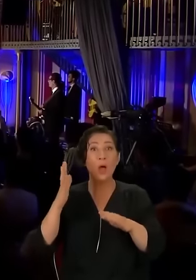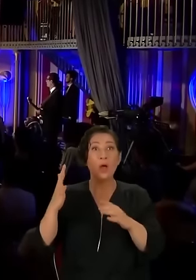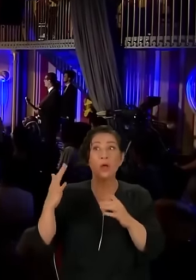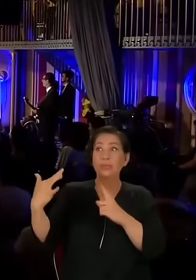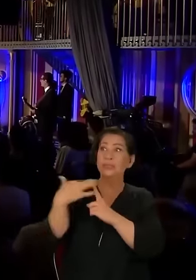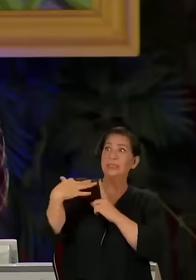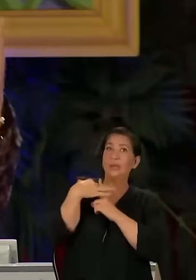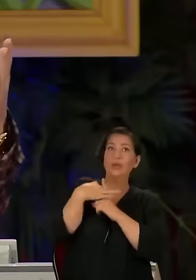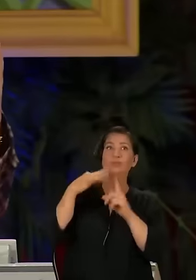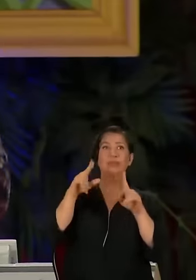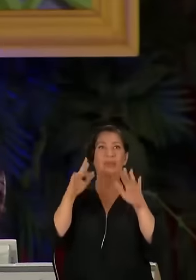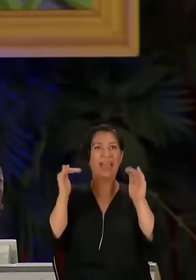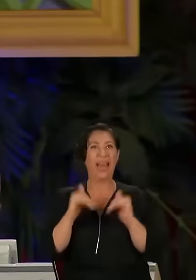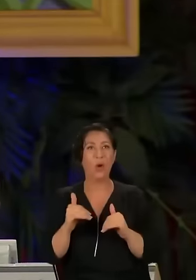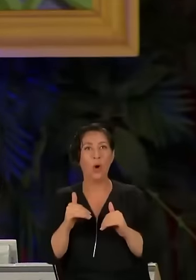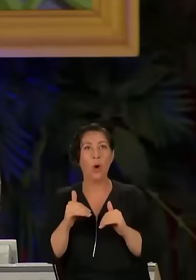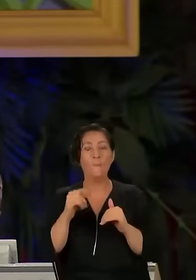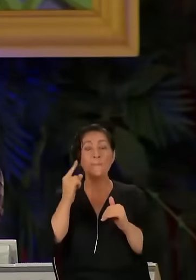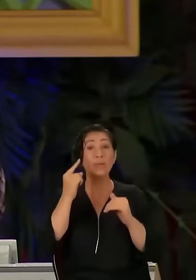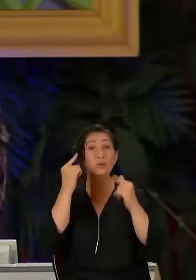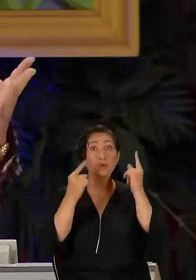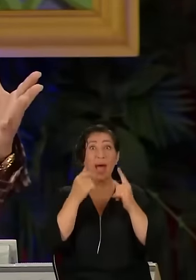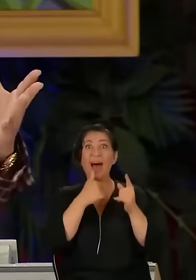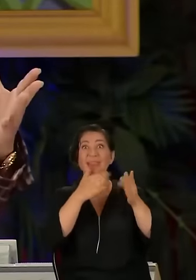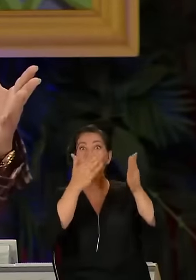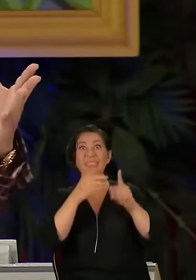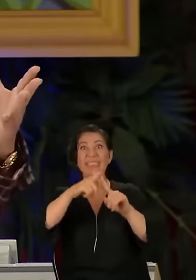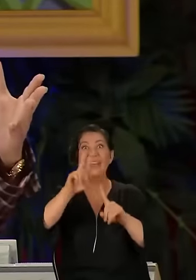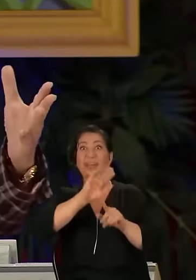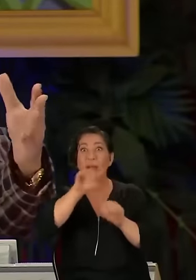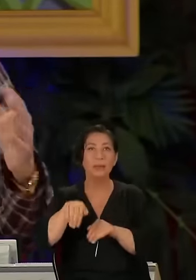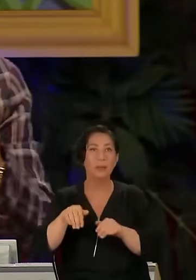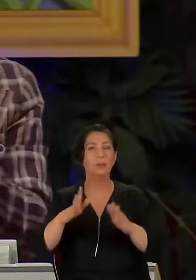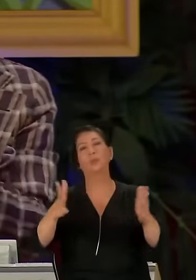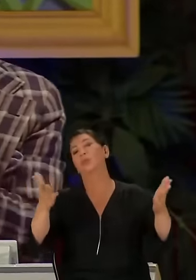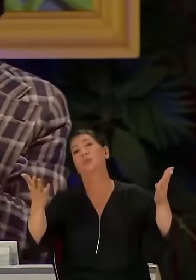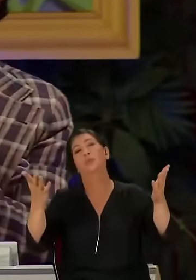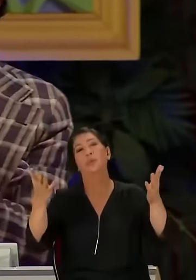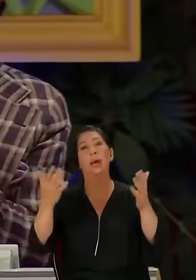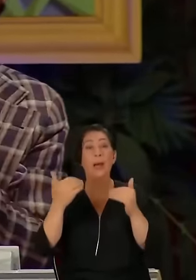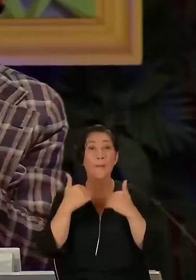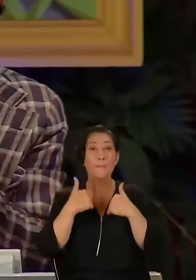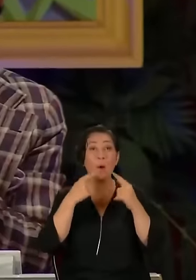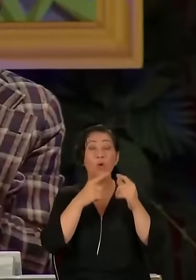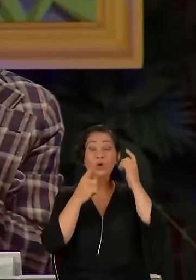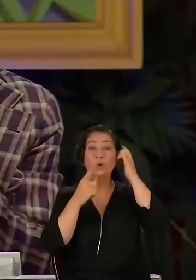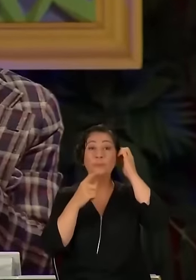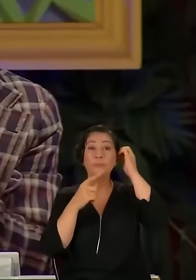üzerime saldırıyormuş gibi geliyor bana. Yani bir de düşün adamın televizyona çıktığını. Yani ben onu